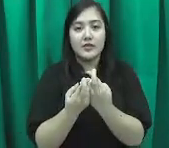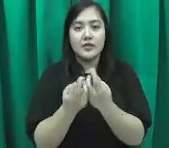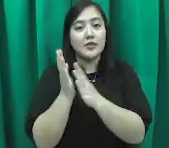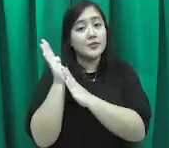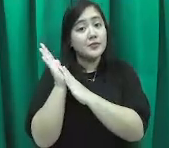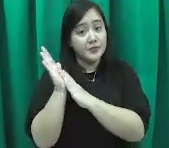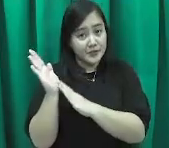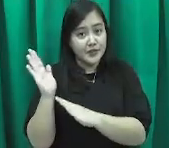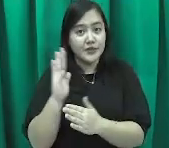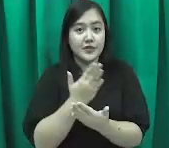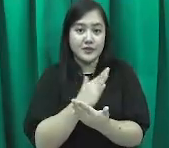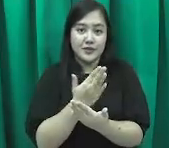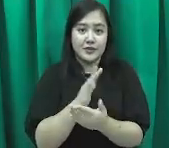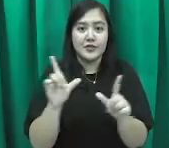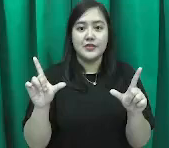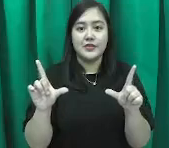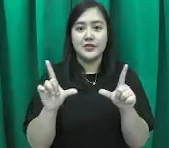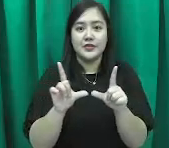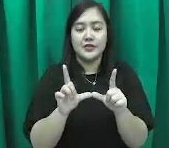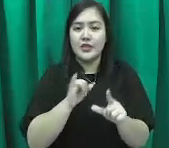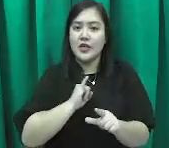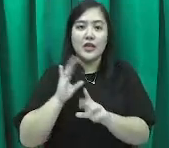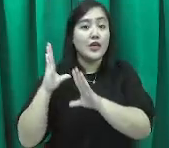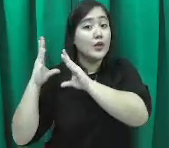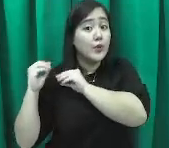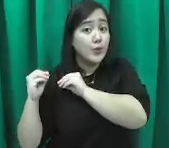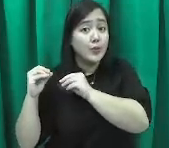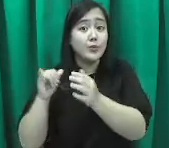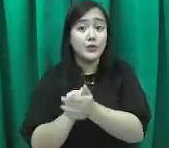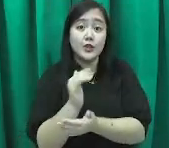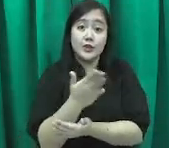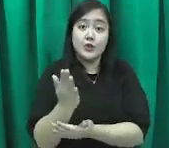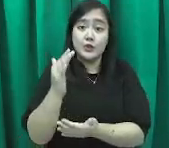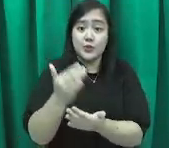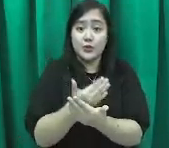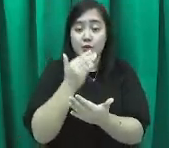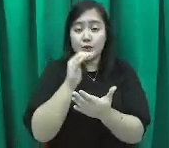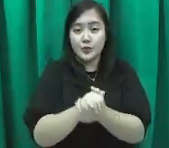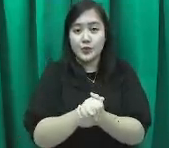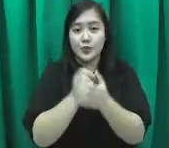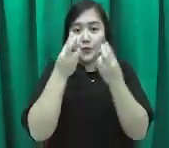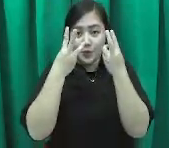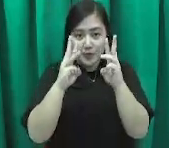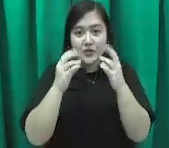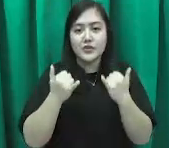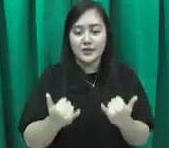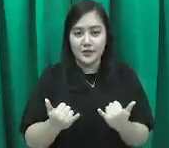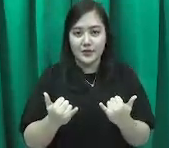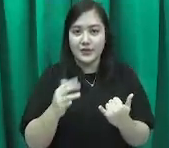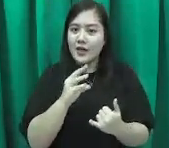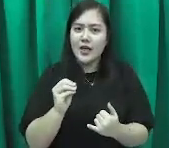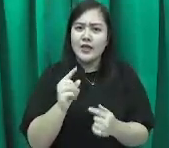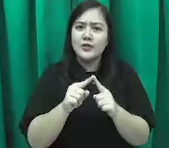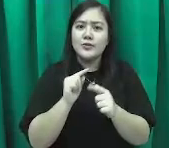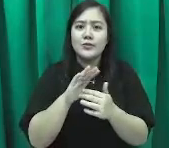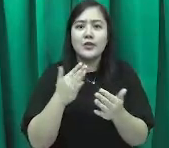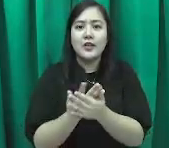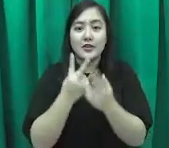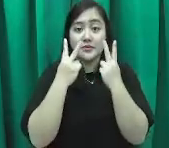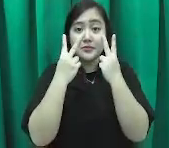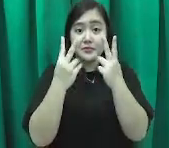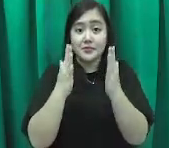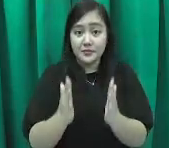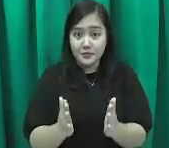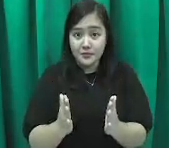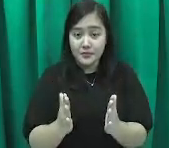young couples dyan sa inyo ay manood. At of course, sa lahat po ng mga viewers natin, sabi nga ni Sir Willie kanina, from